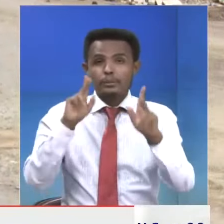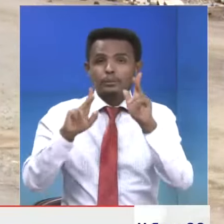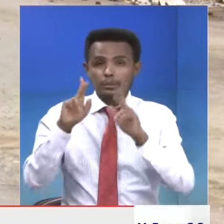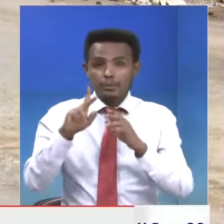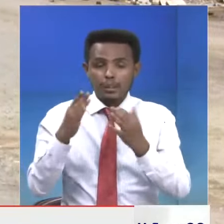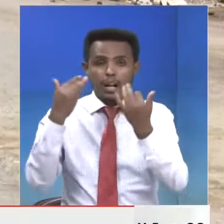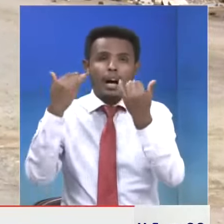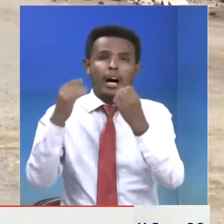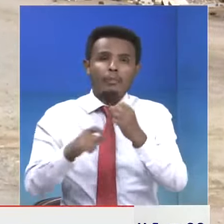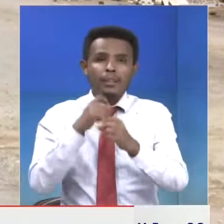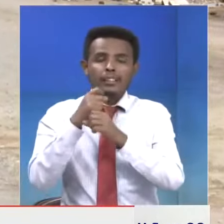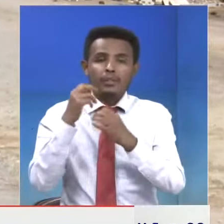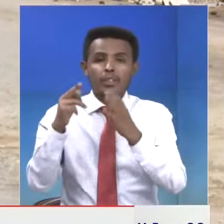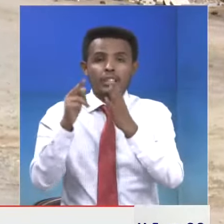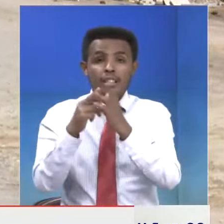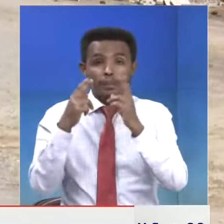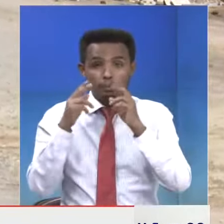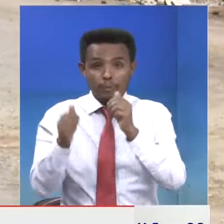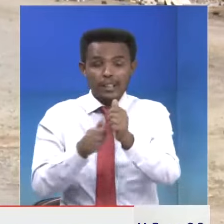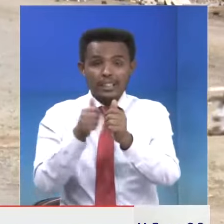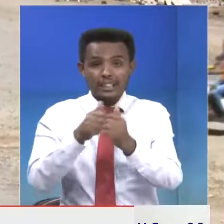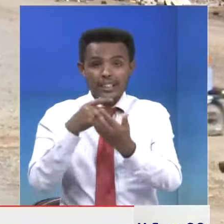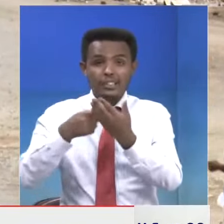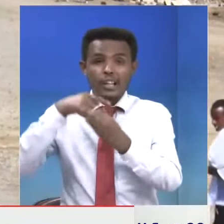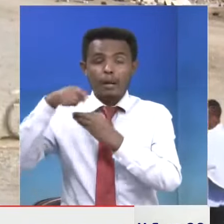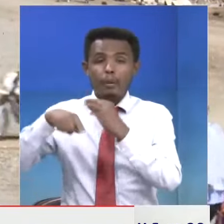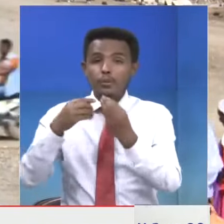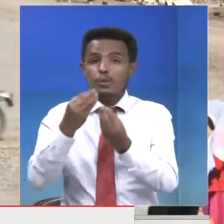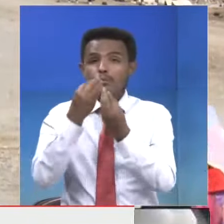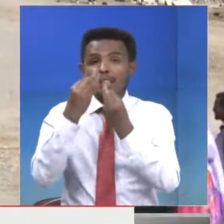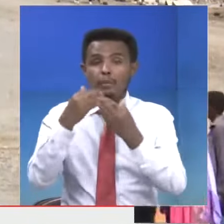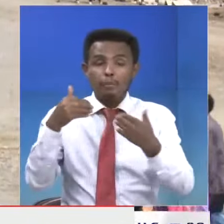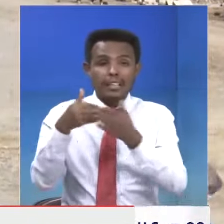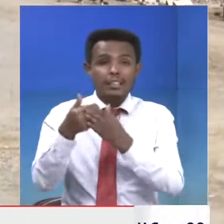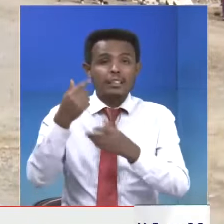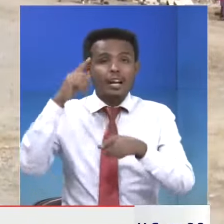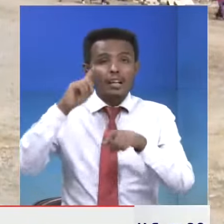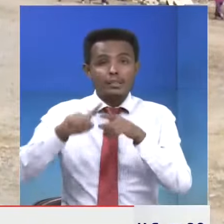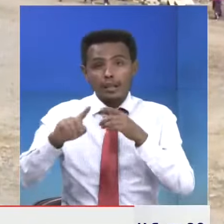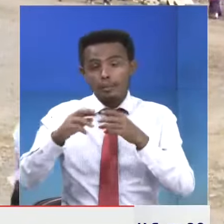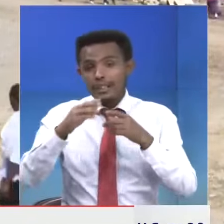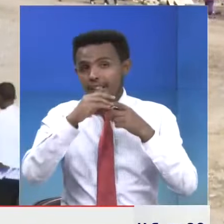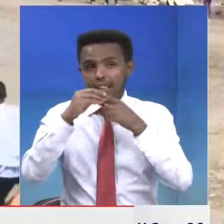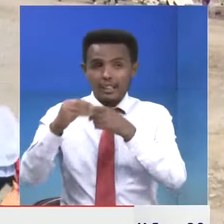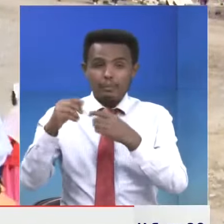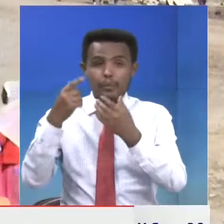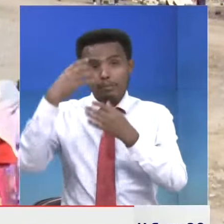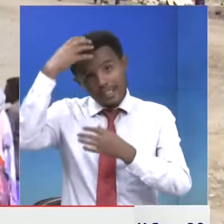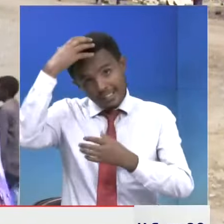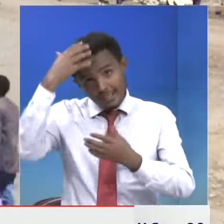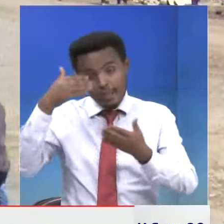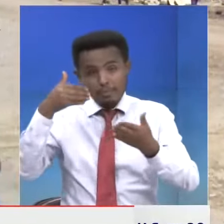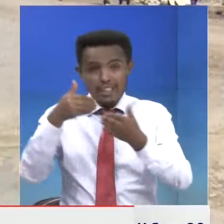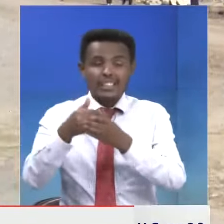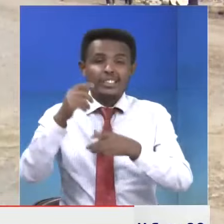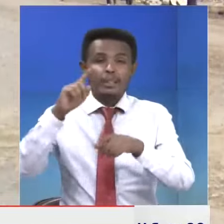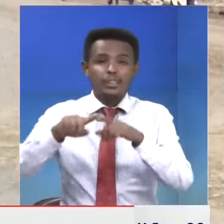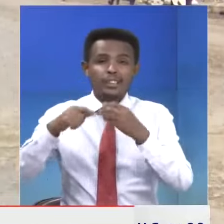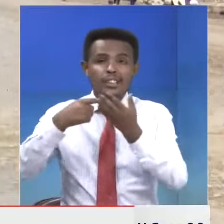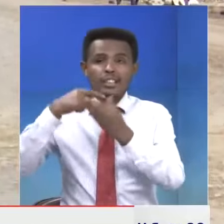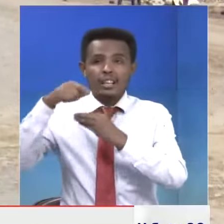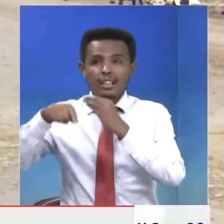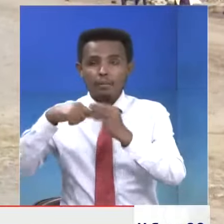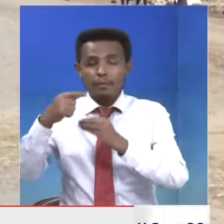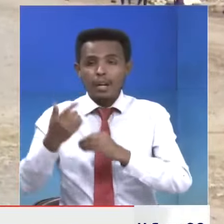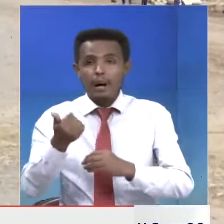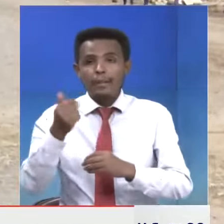አቀፋዊ ህግን በመከተል እነዛ አካባቢዎች ላይ ምግብ ማድረስ ካልተቻለ በስተቀር በመንግስት እዛ አካባቢ ላይ መድረስ ስለማይቻል አሁንም እነዛ አካባቢዎች እንደ